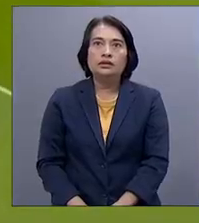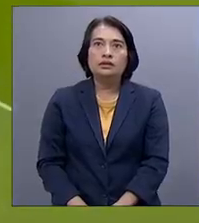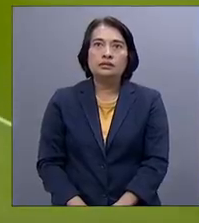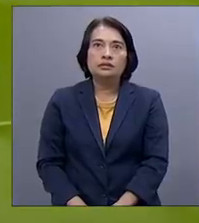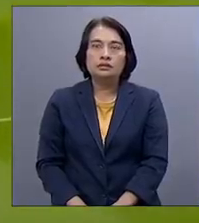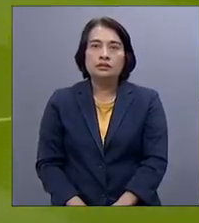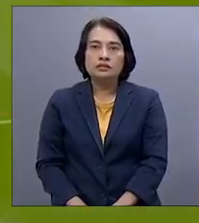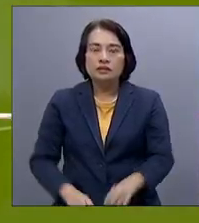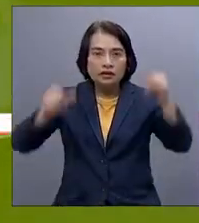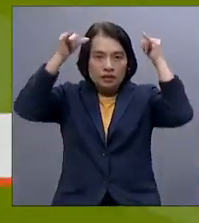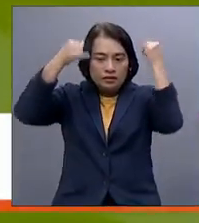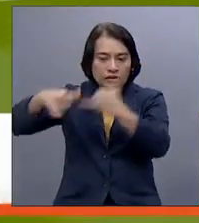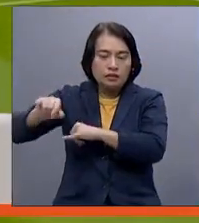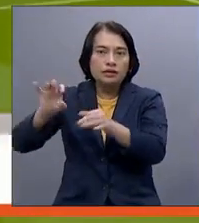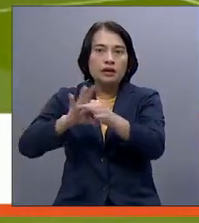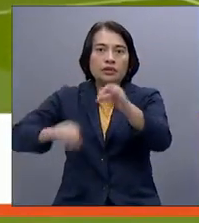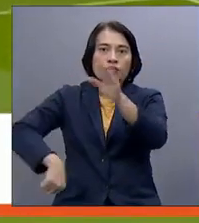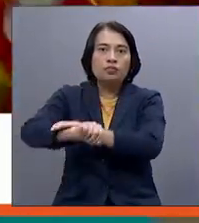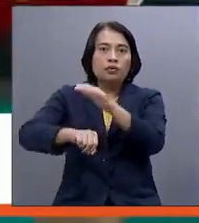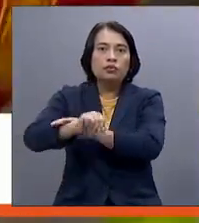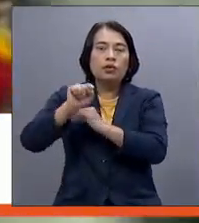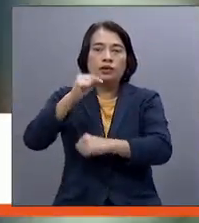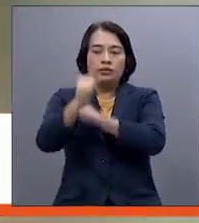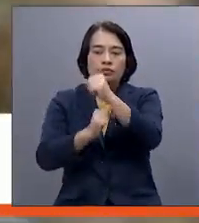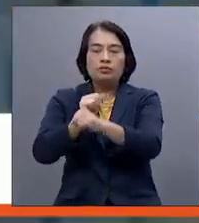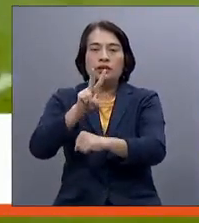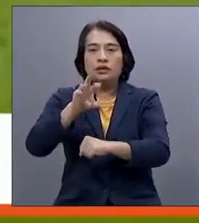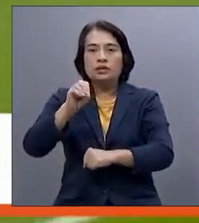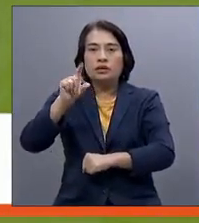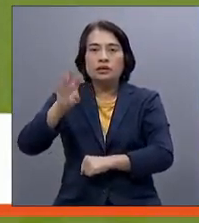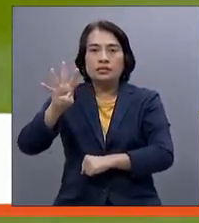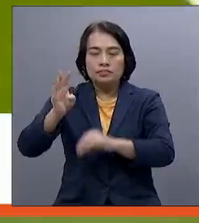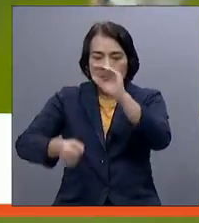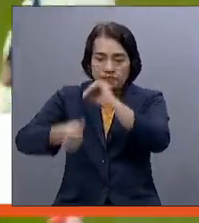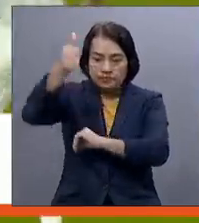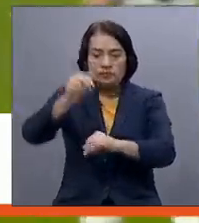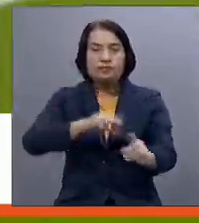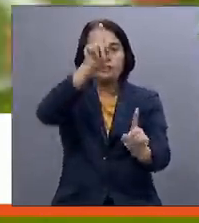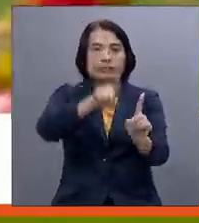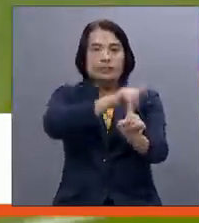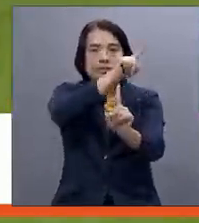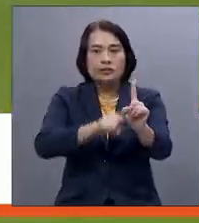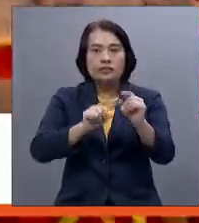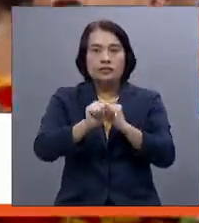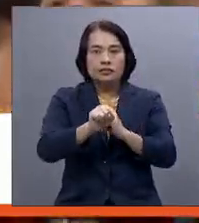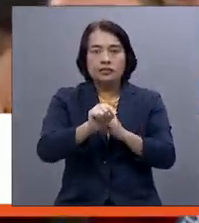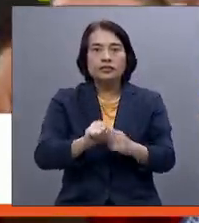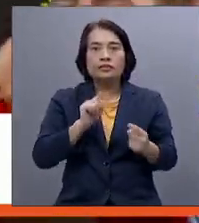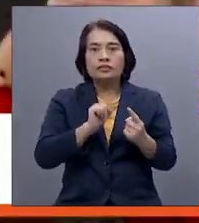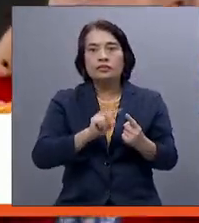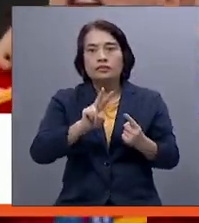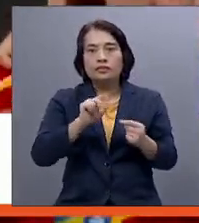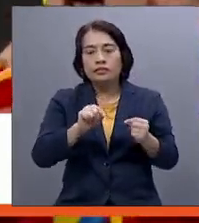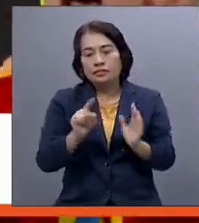สเปนคว้าแชมป์ฟุตบอลยูโร2024ได้สำเร็จส่วนอังกฤษอกหักได้รองแชมป์เป็นสมัยที่2ติด